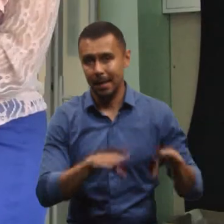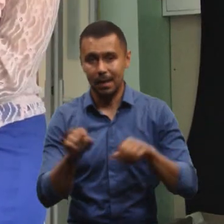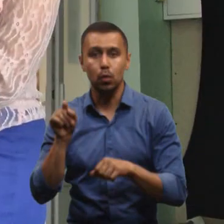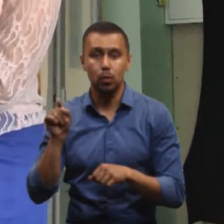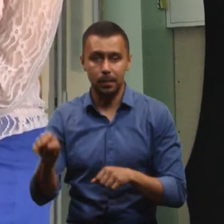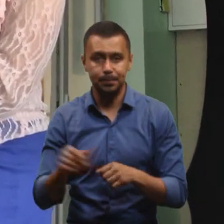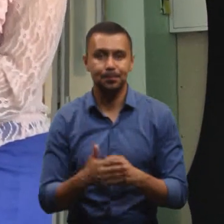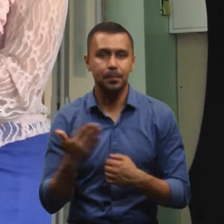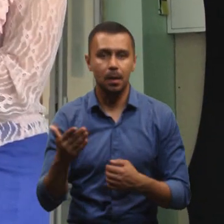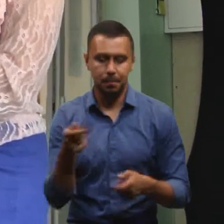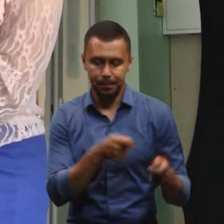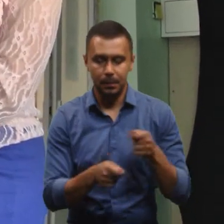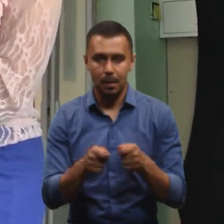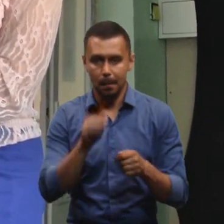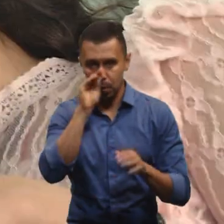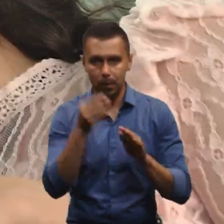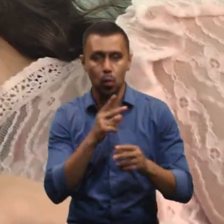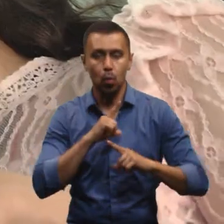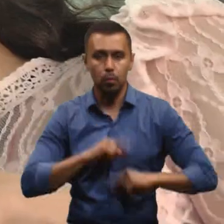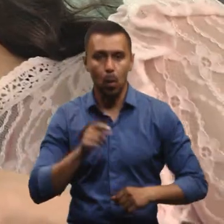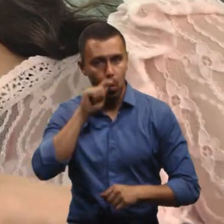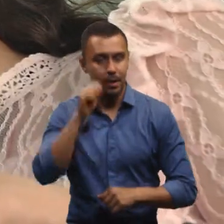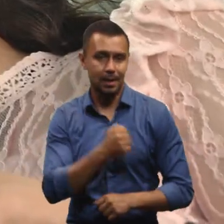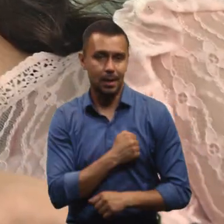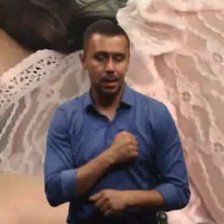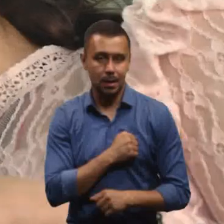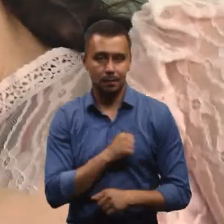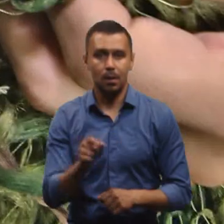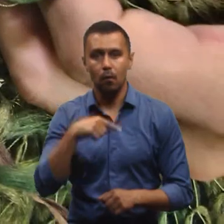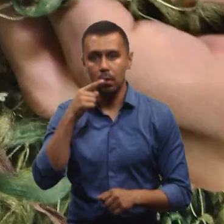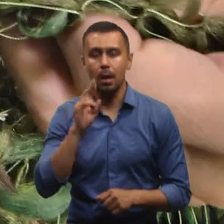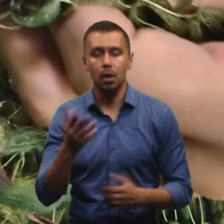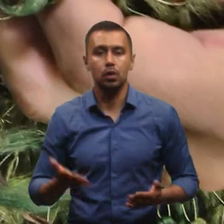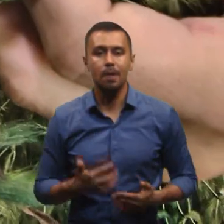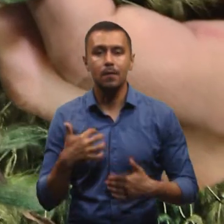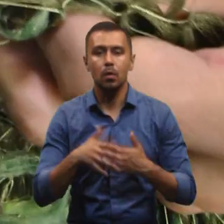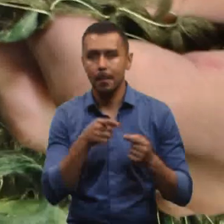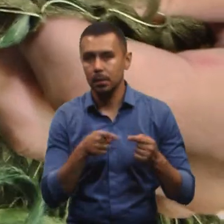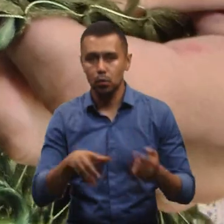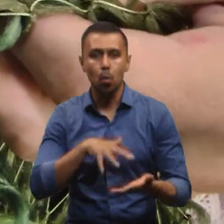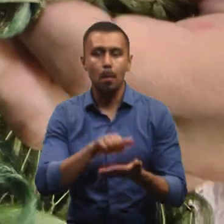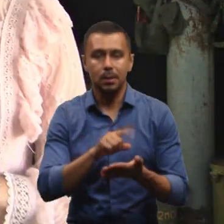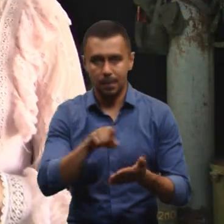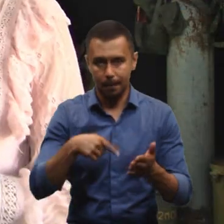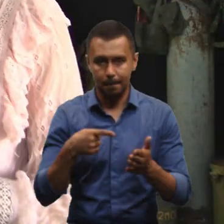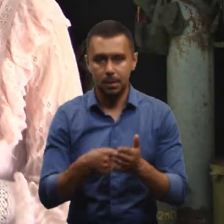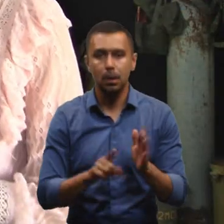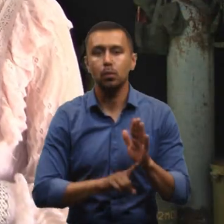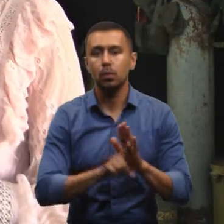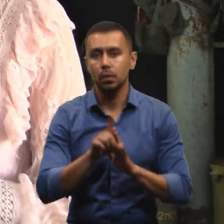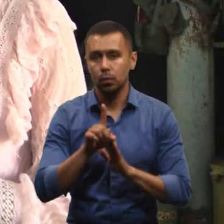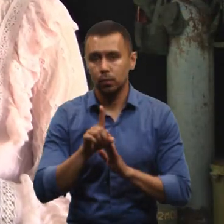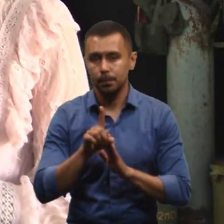туди. Яна плете маскувальний костюм для українських захисників у Хмельницькому і говорить, як жила в Херсоні під час окупації міста.